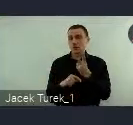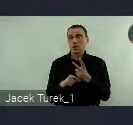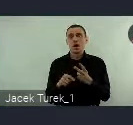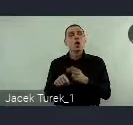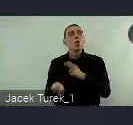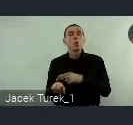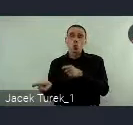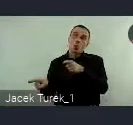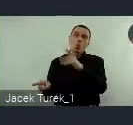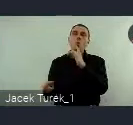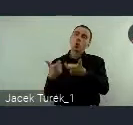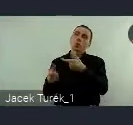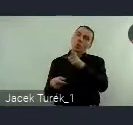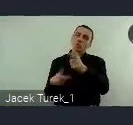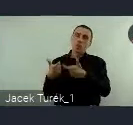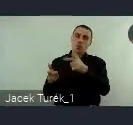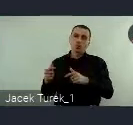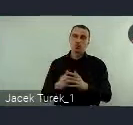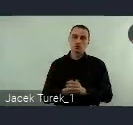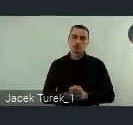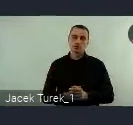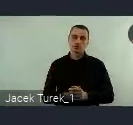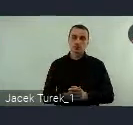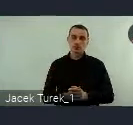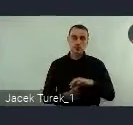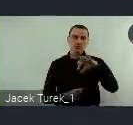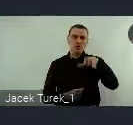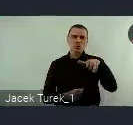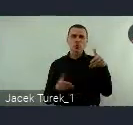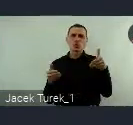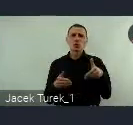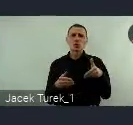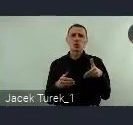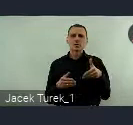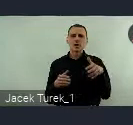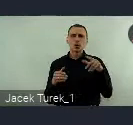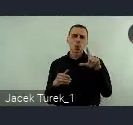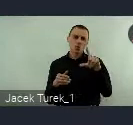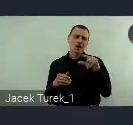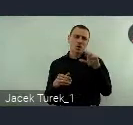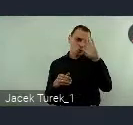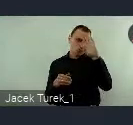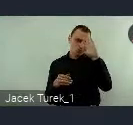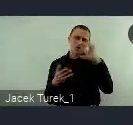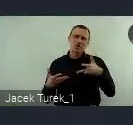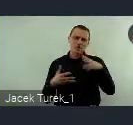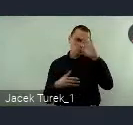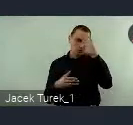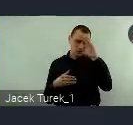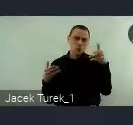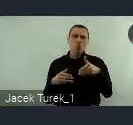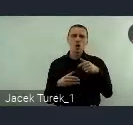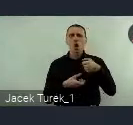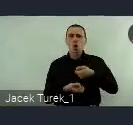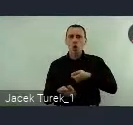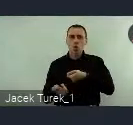się wtedy męczy to tak bym to widział popatrzymy jako klub hokejowy bo ja jestem działaczem Łódzkiego klubu hokejowego te Stowarzyszenie też więc